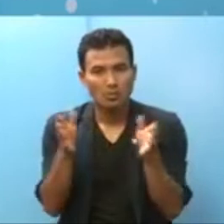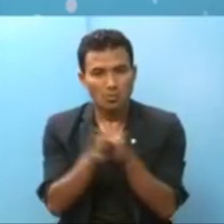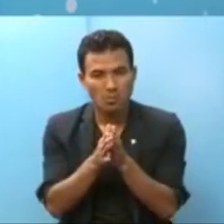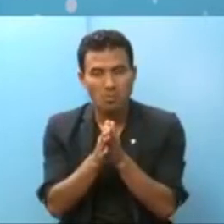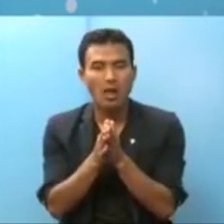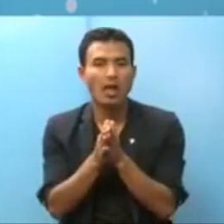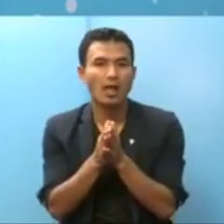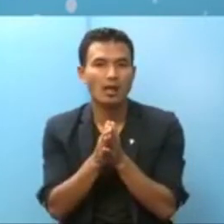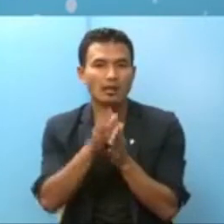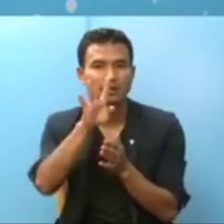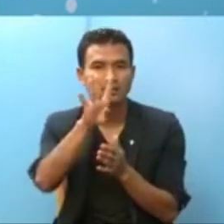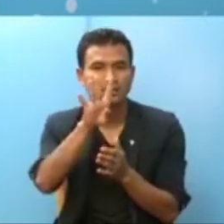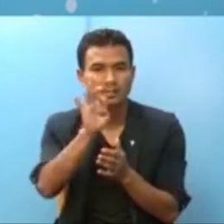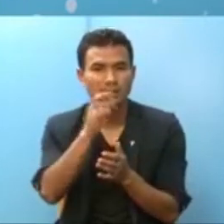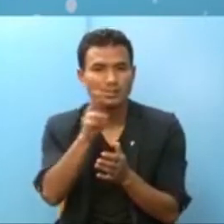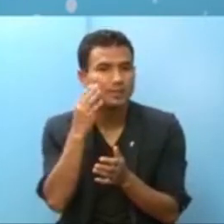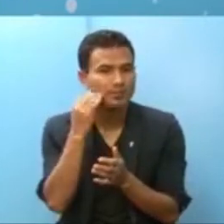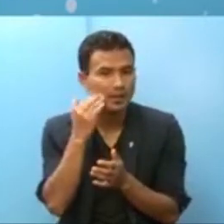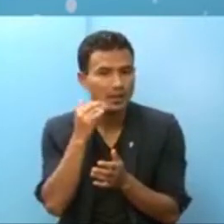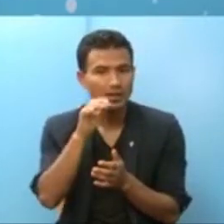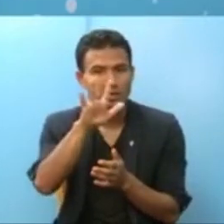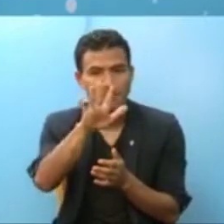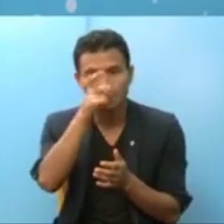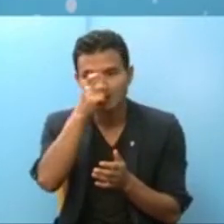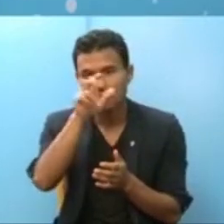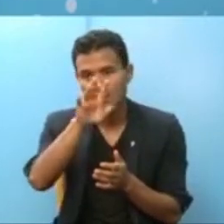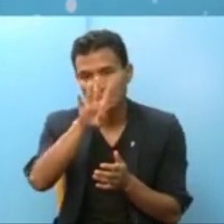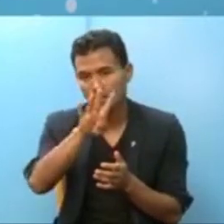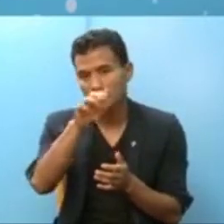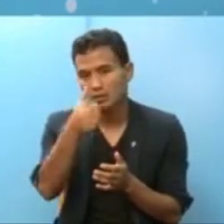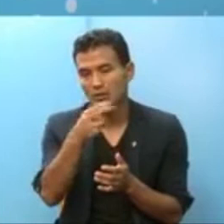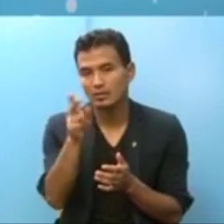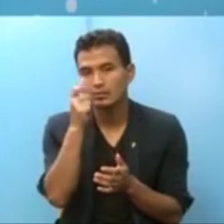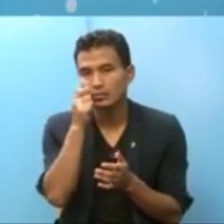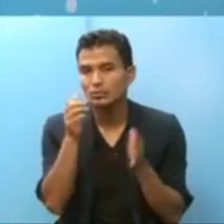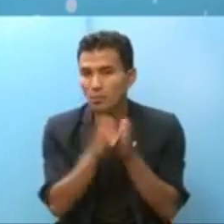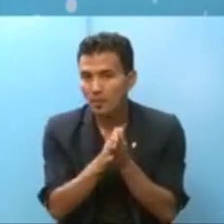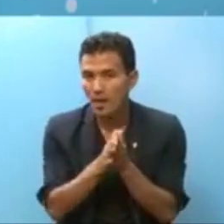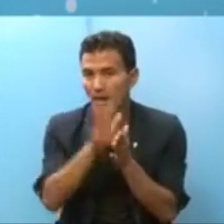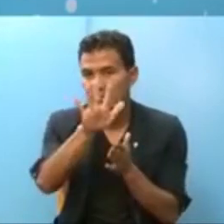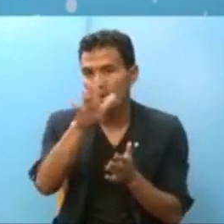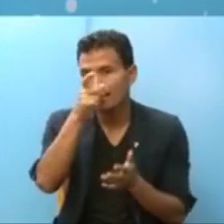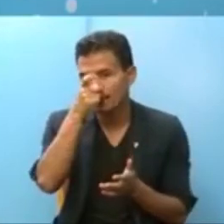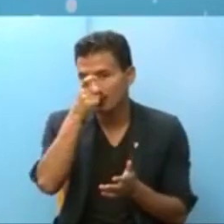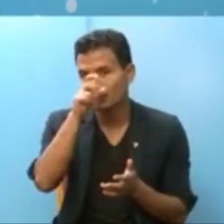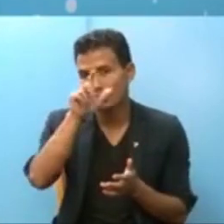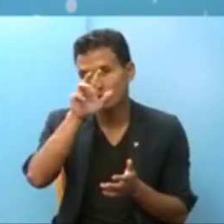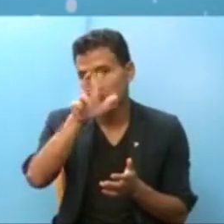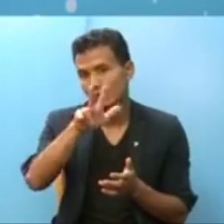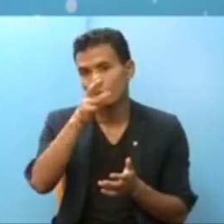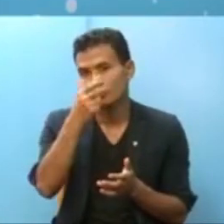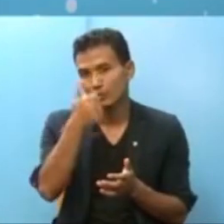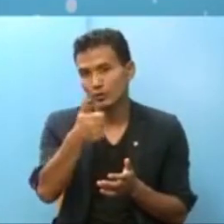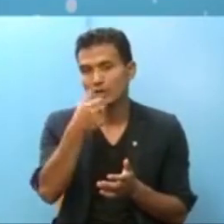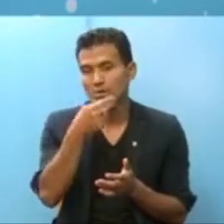40 जना महिला रो 5-46 जना पुरुषगरी जम्मा पान से 86 जना